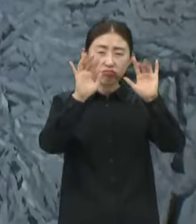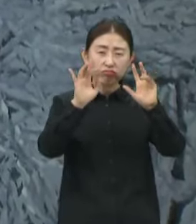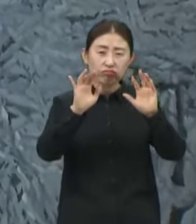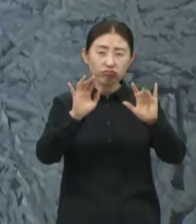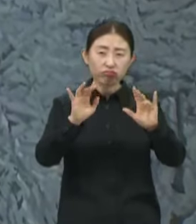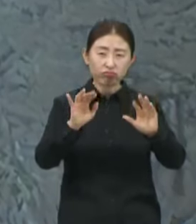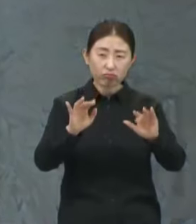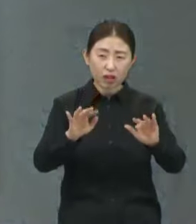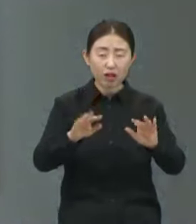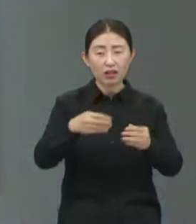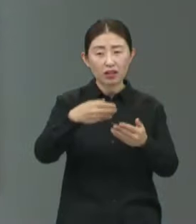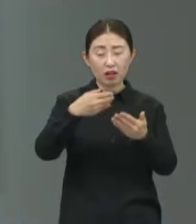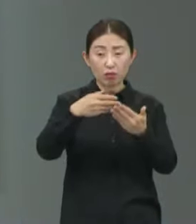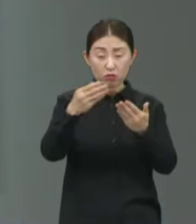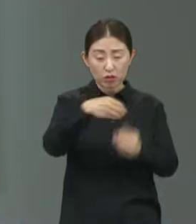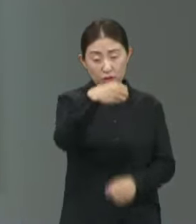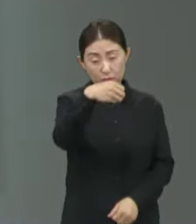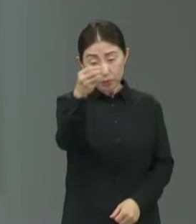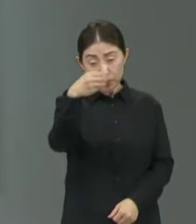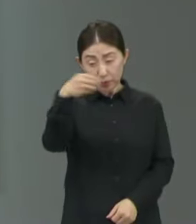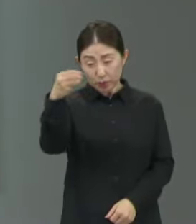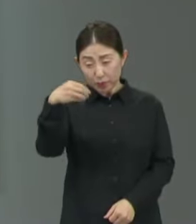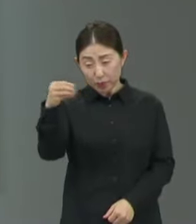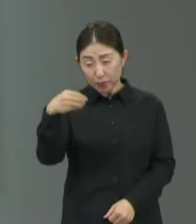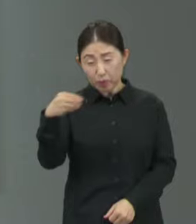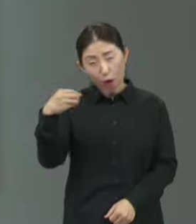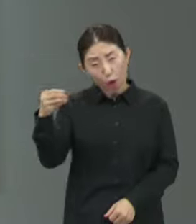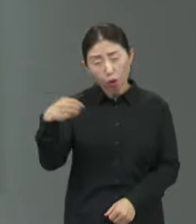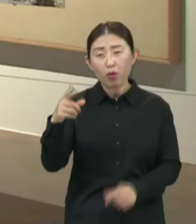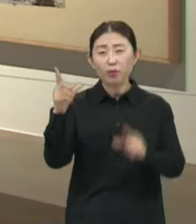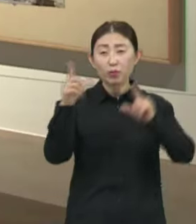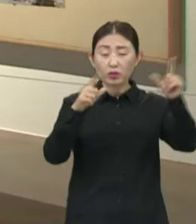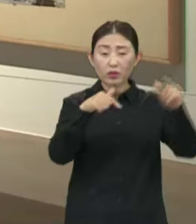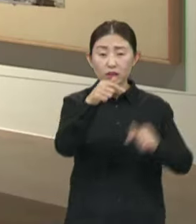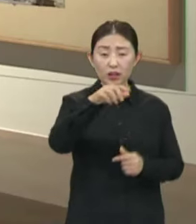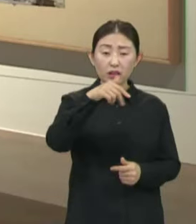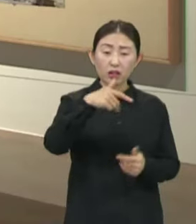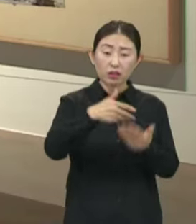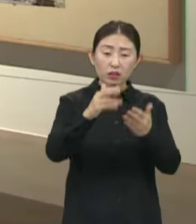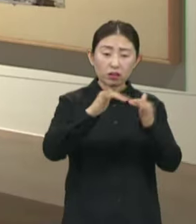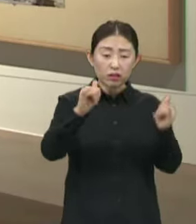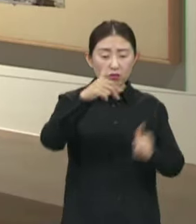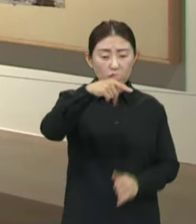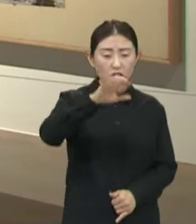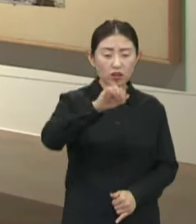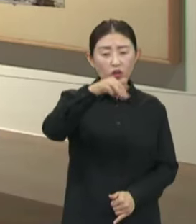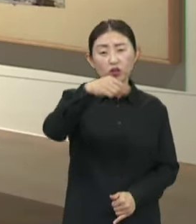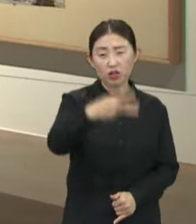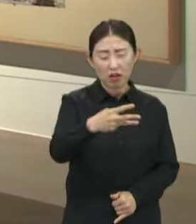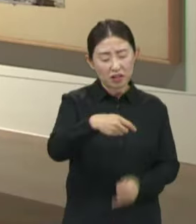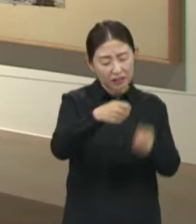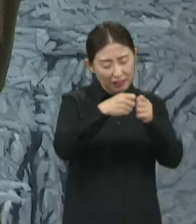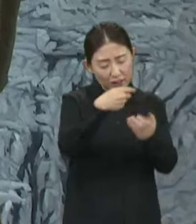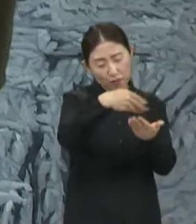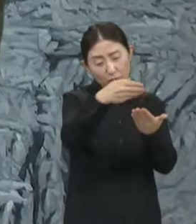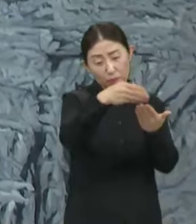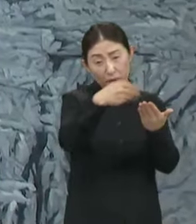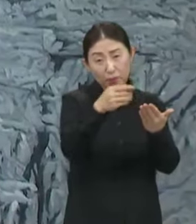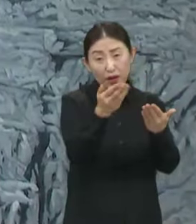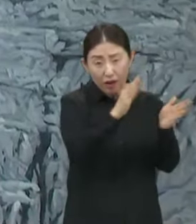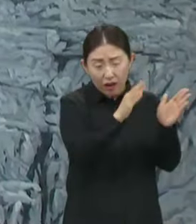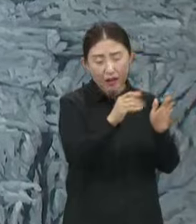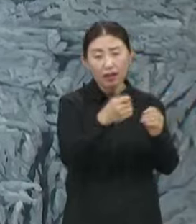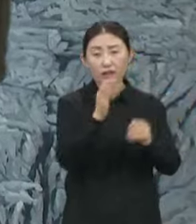차곡차곡 쌓이는 붓질과 어딘지 모르게 닮았습니다. 정철 작가의 작품이 세밀한 붓질이었다면 이만호 작가의